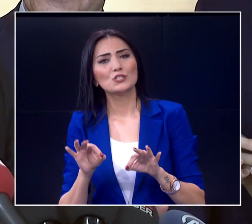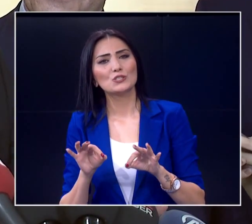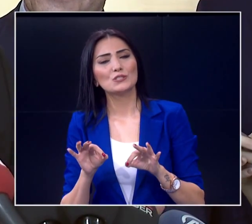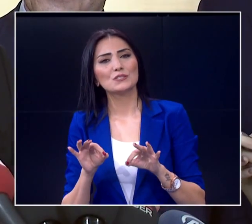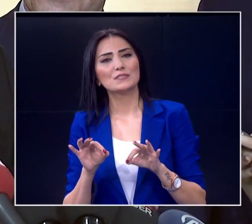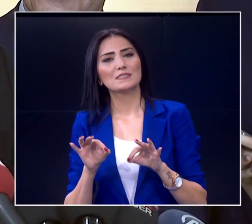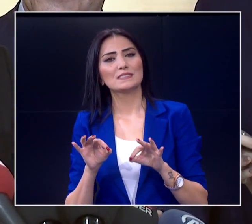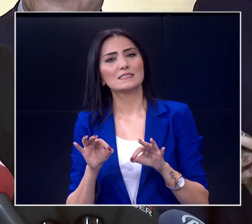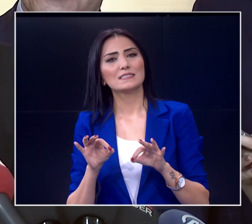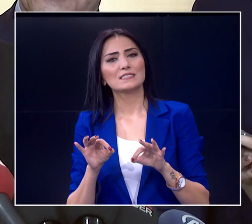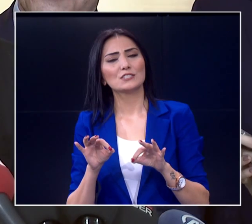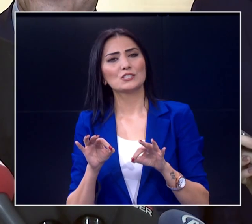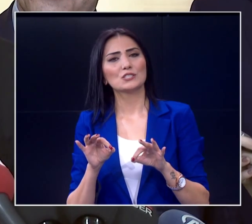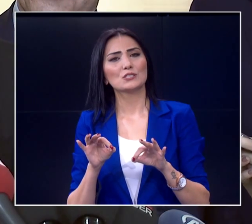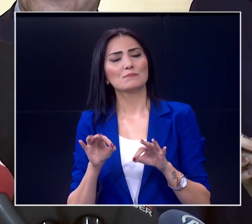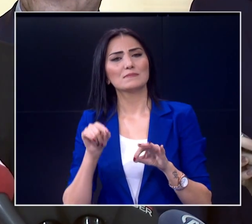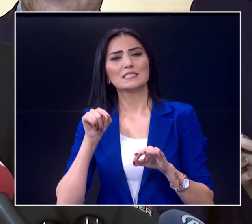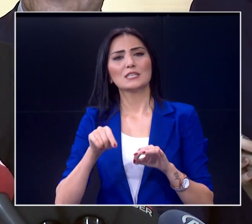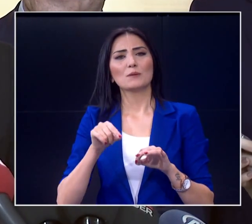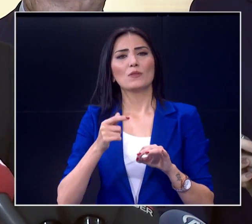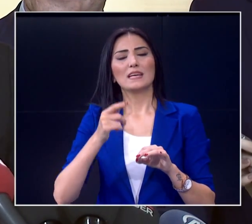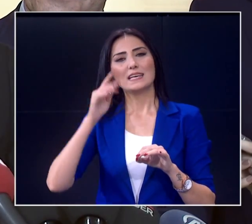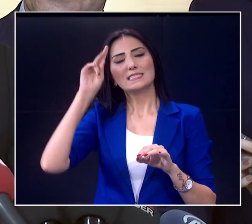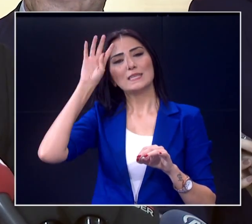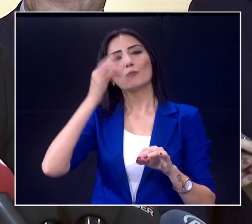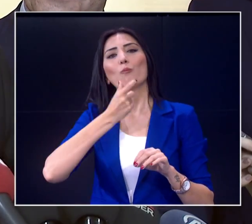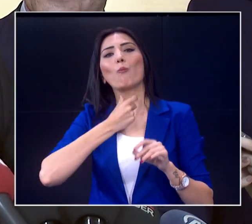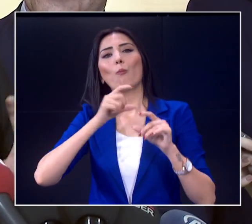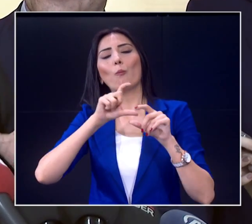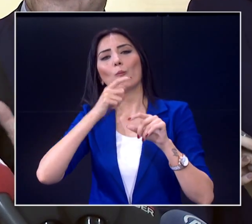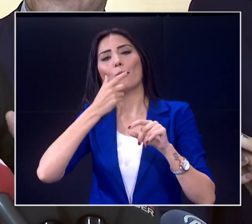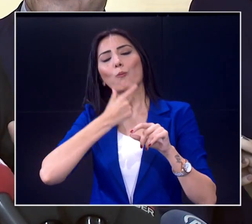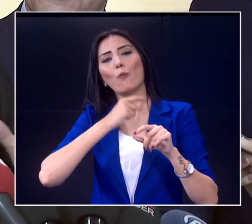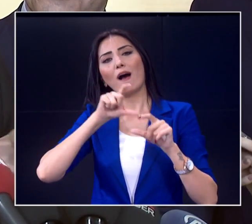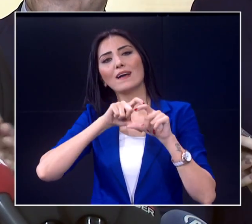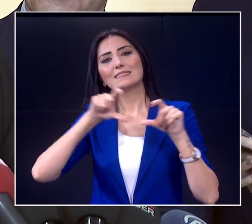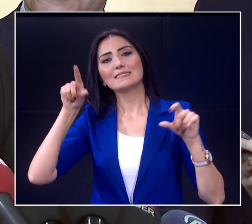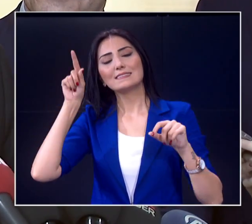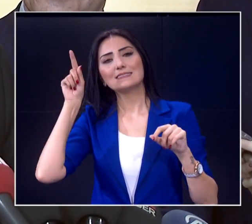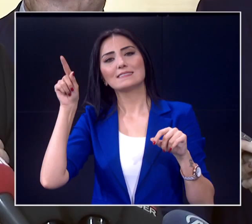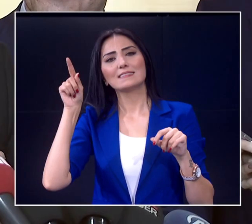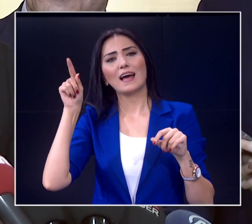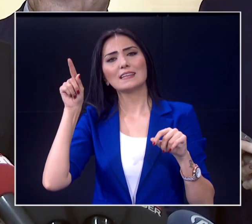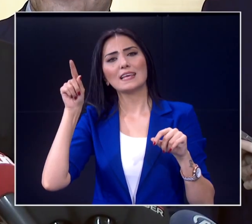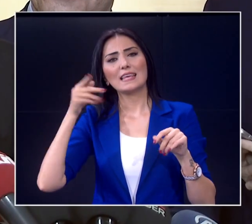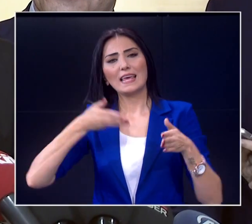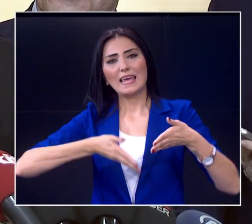Montreux boğazları ilgilendiriyor. Tamamen boğazlardaki